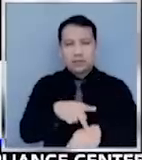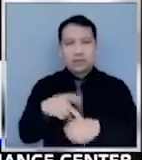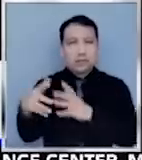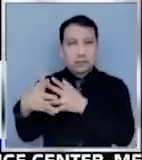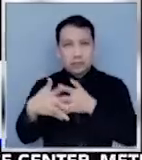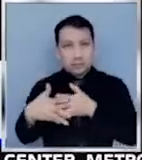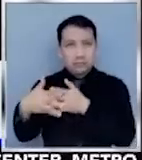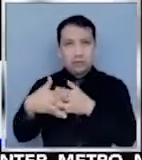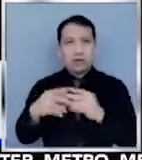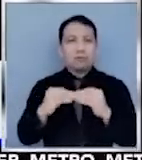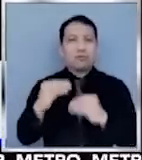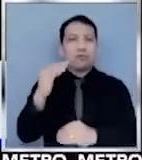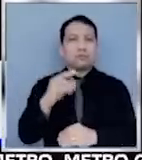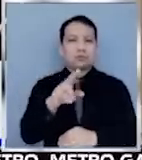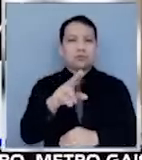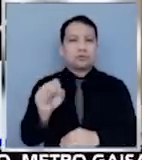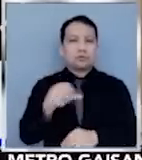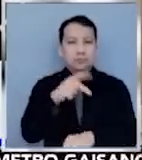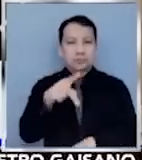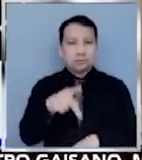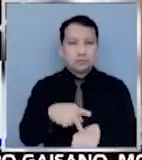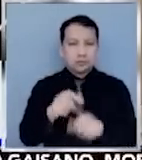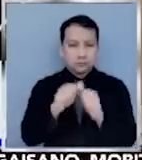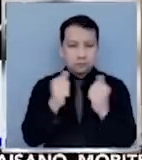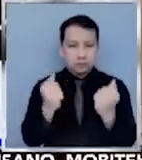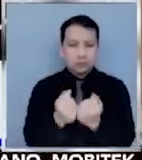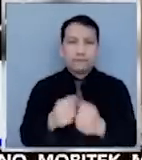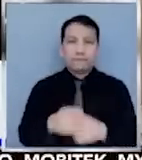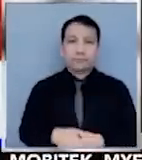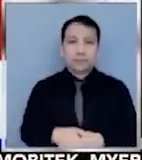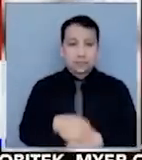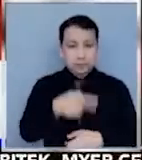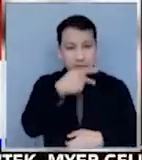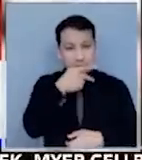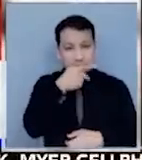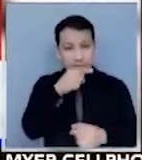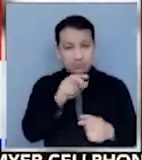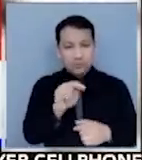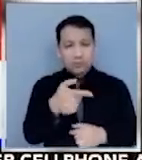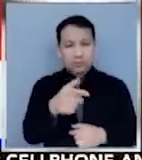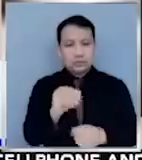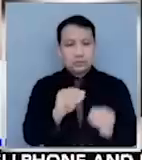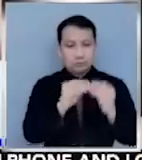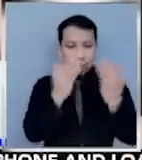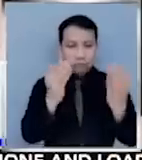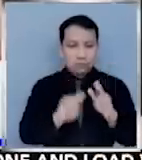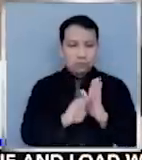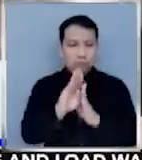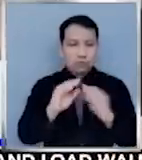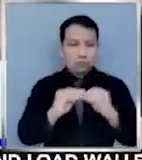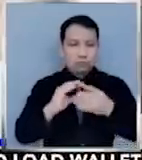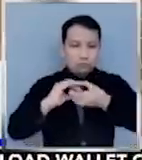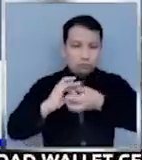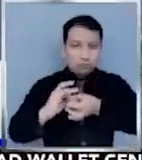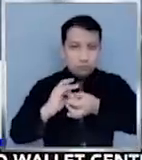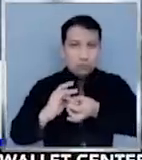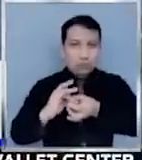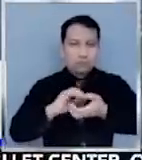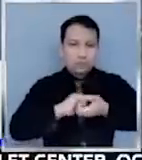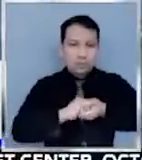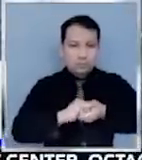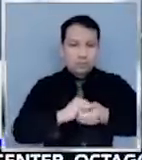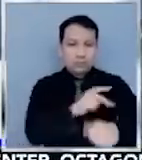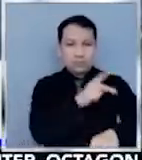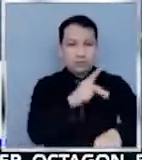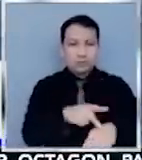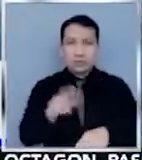ayon sa US-Philippine Society, isang private sector initiative para mapalawak ang ugnayan ng dalawang bansa. Nataon